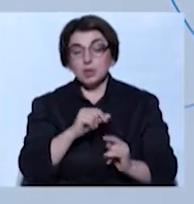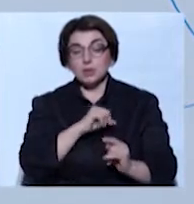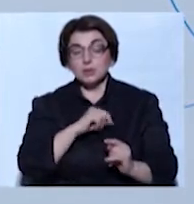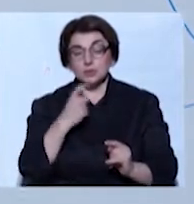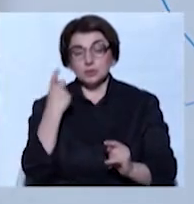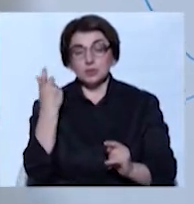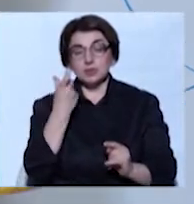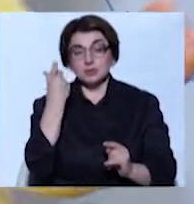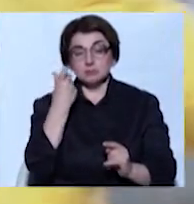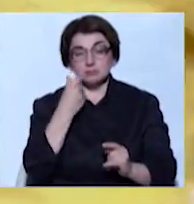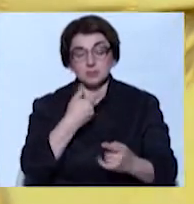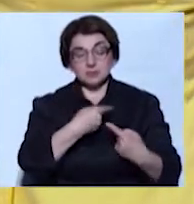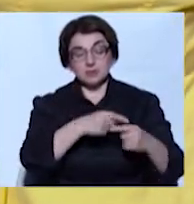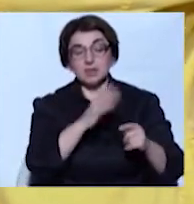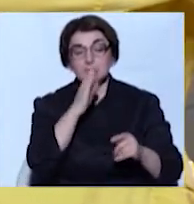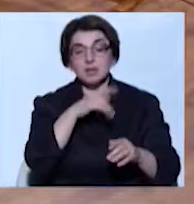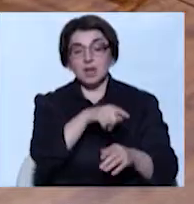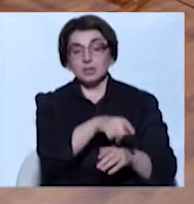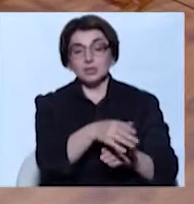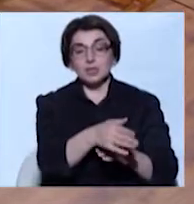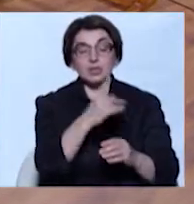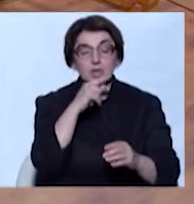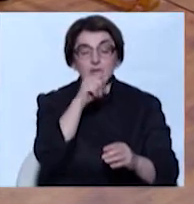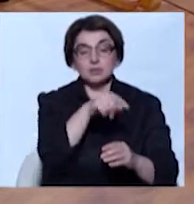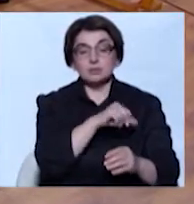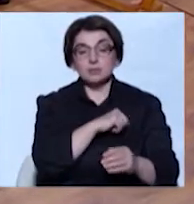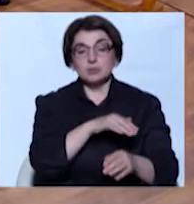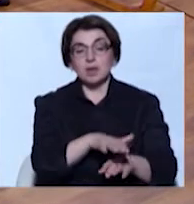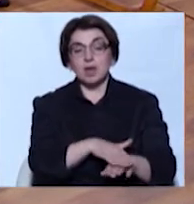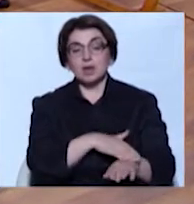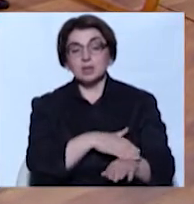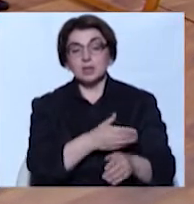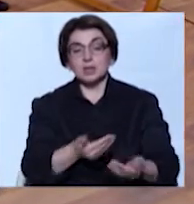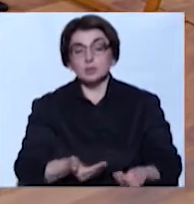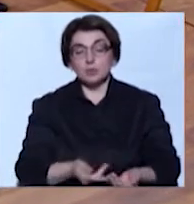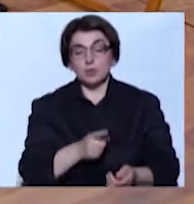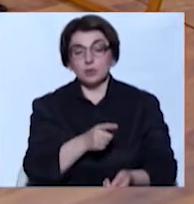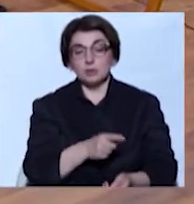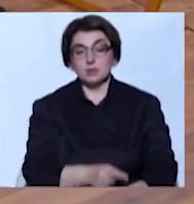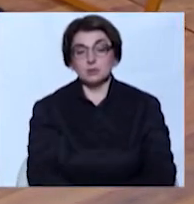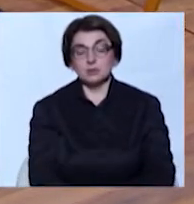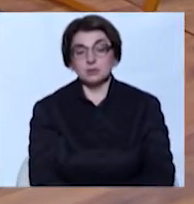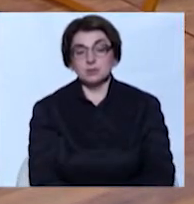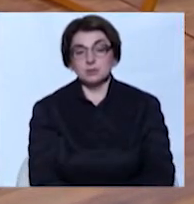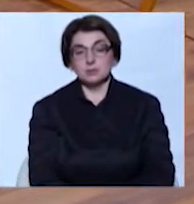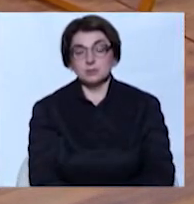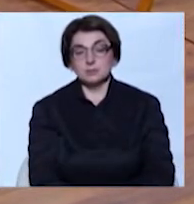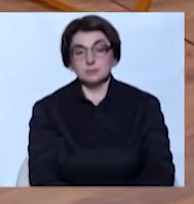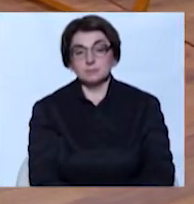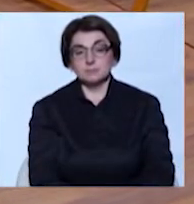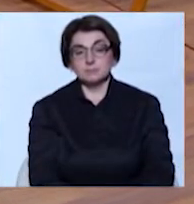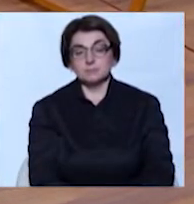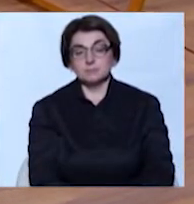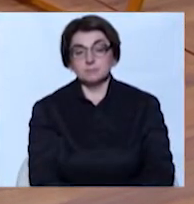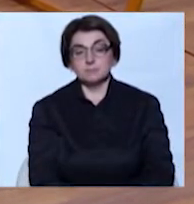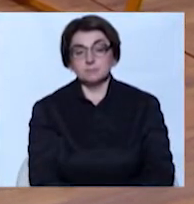აგრძელებს ცხოვრებას წყალში. ამიტომ ესეც უნდა ჩავაკრათ აი აქ. მაგრამ ამისთვის დაგვჭირდება